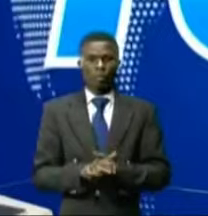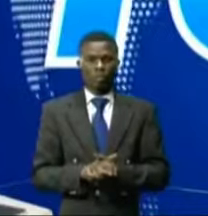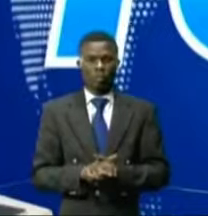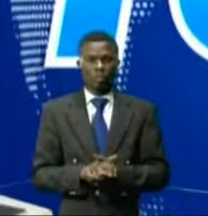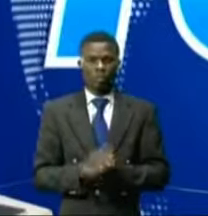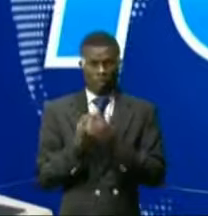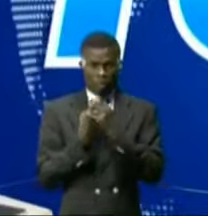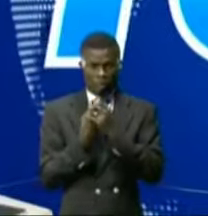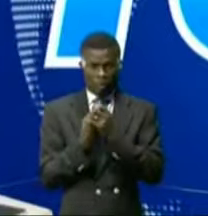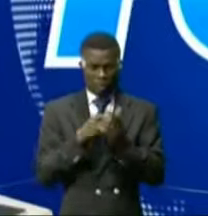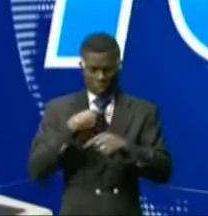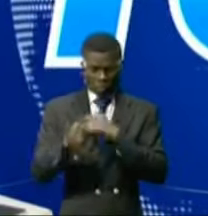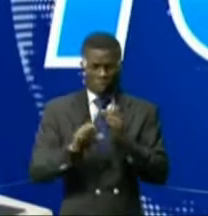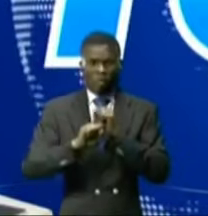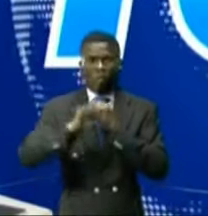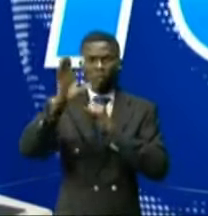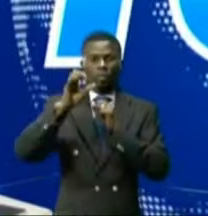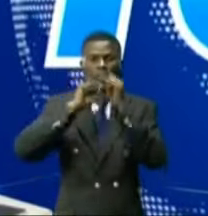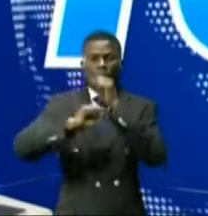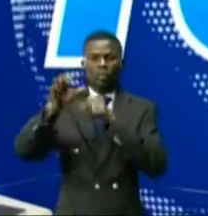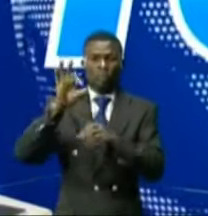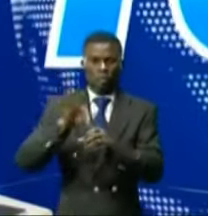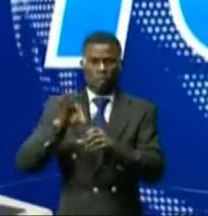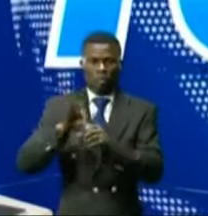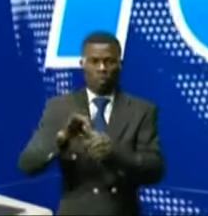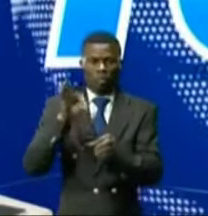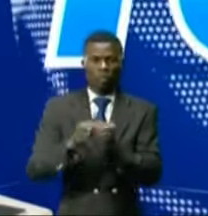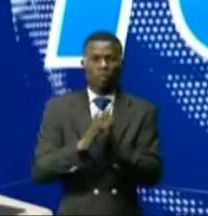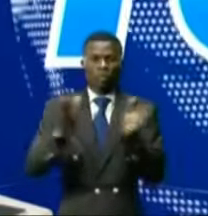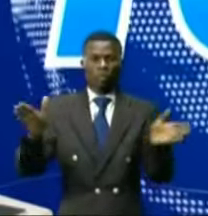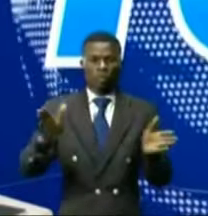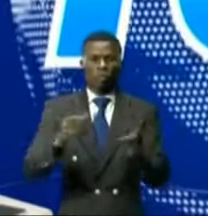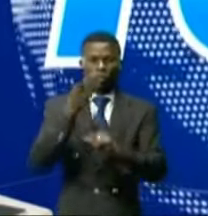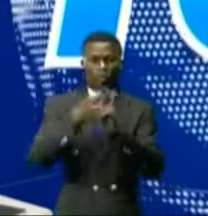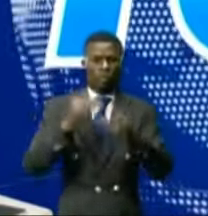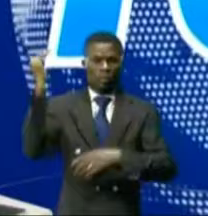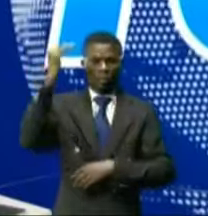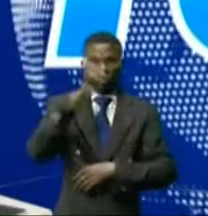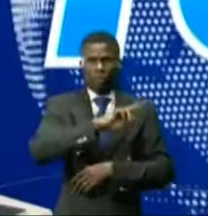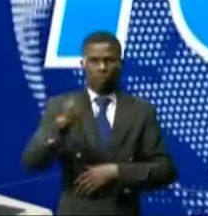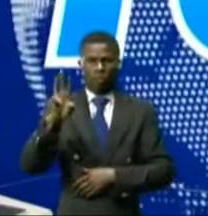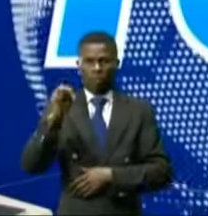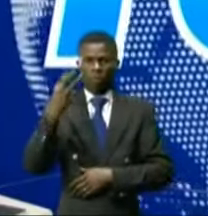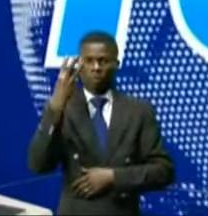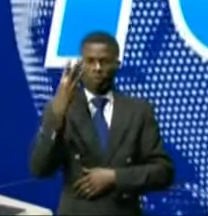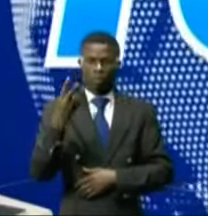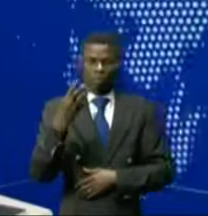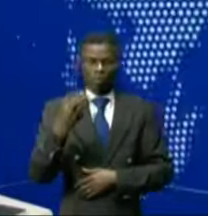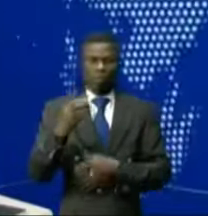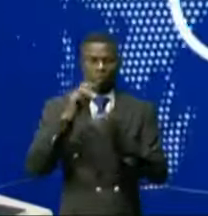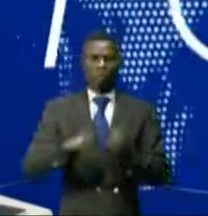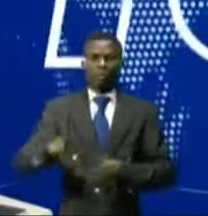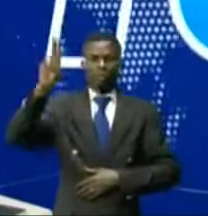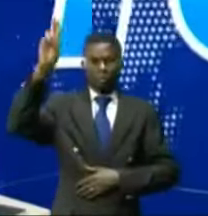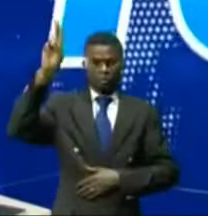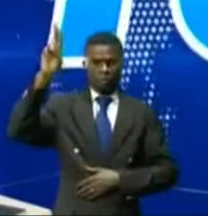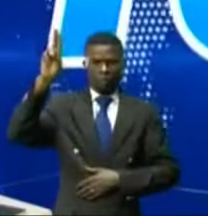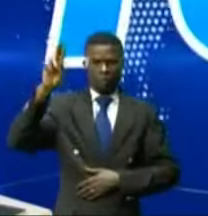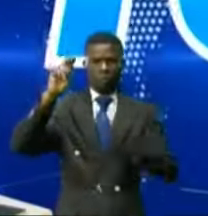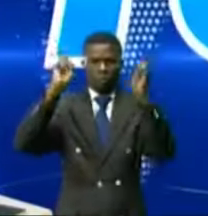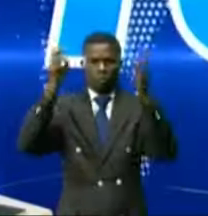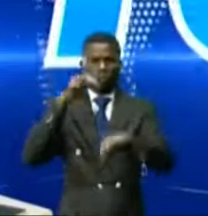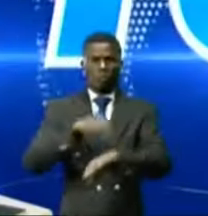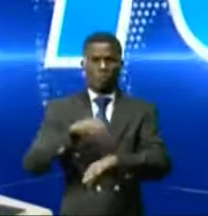À quelques jours du lancement officiel de la campagne électorale des élections générales de décembre 2023, l'UDPS dans la ville de